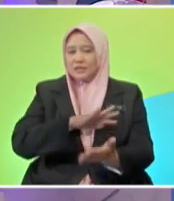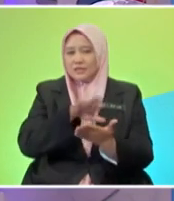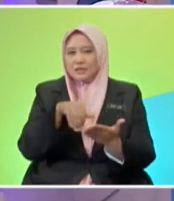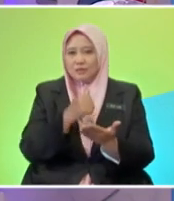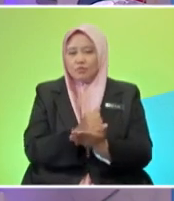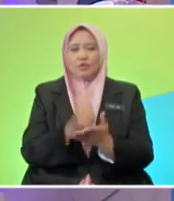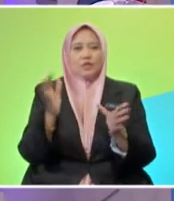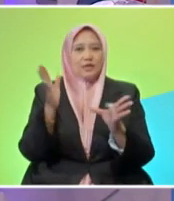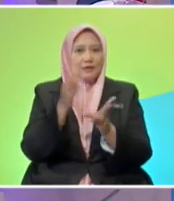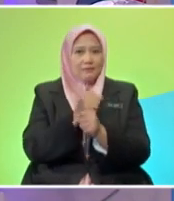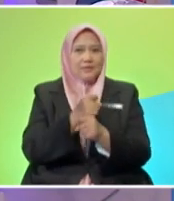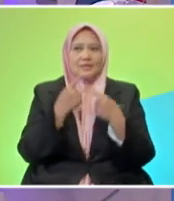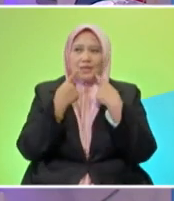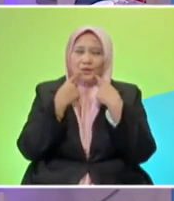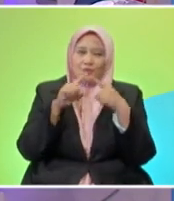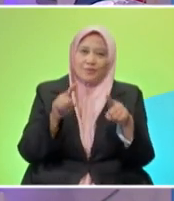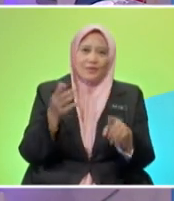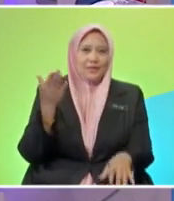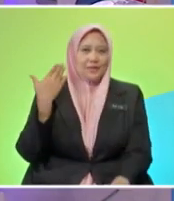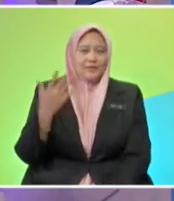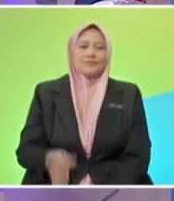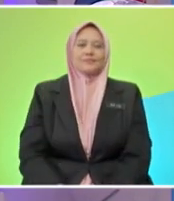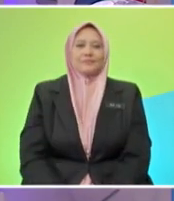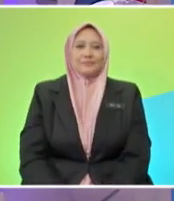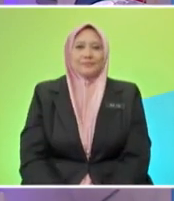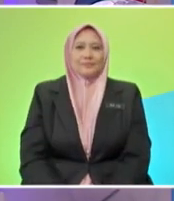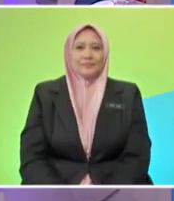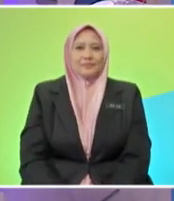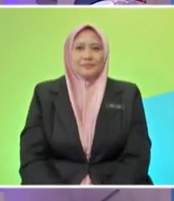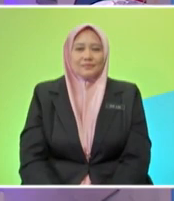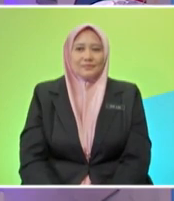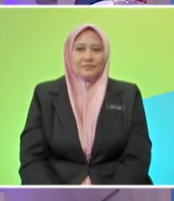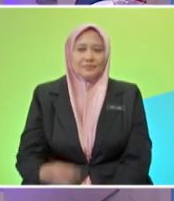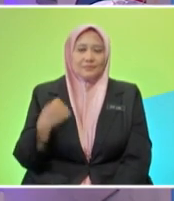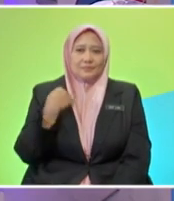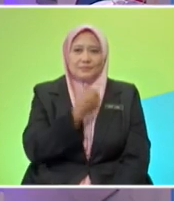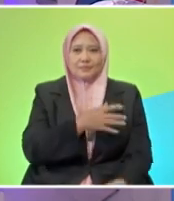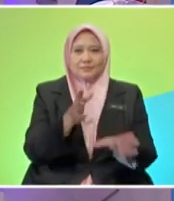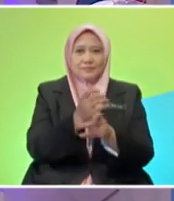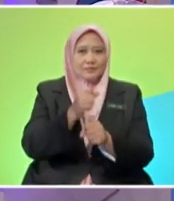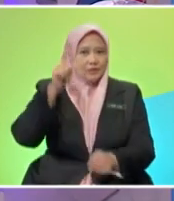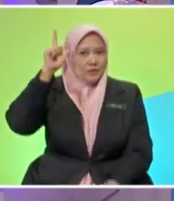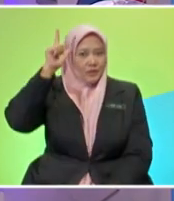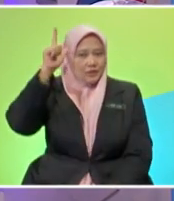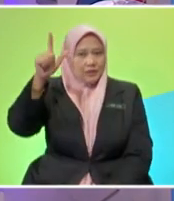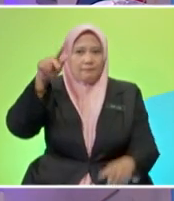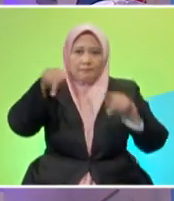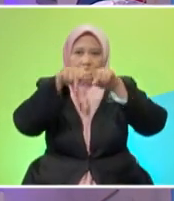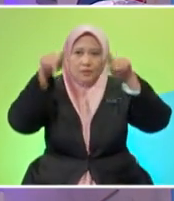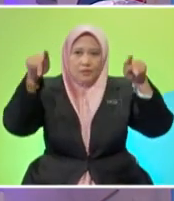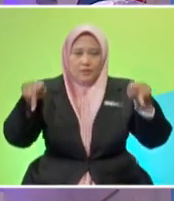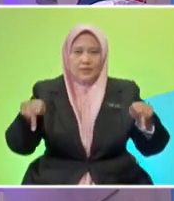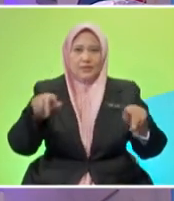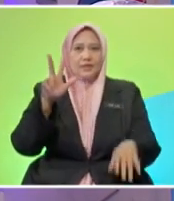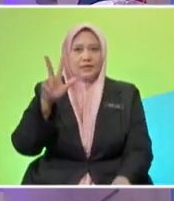yang keliru, cikgu. Mungkin ada yang keliru. Tak apa, saya terangkan sekali lagi. Kita dapat lihat untuk peringkat 3 itu, kenapa